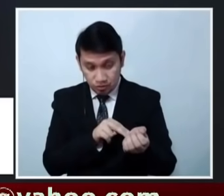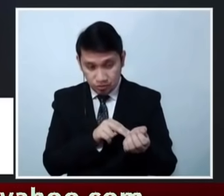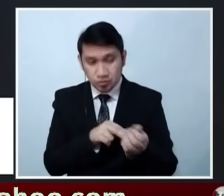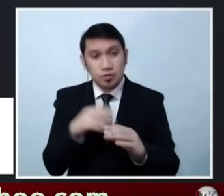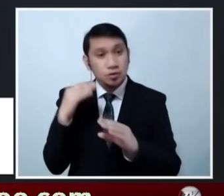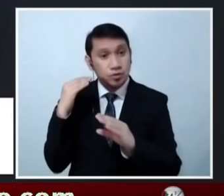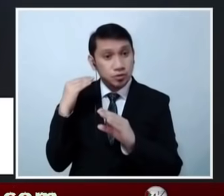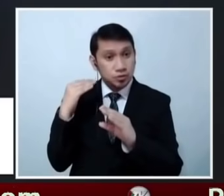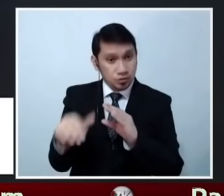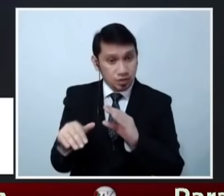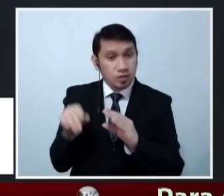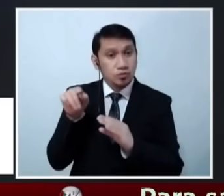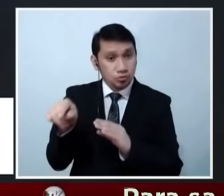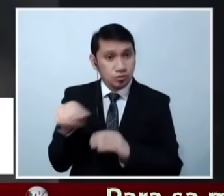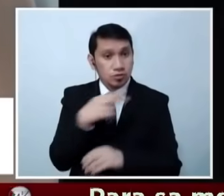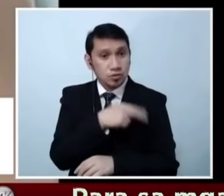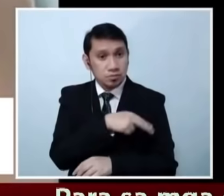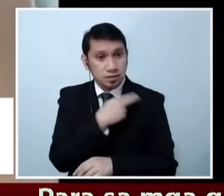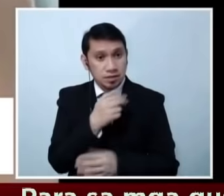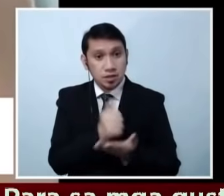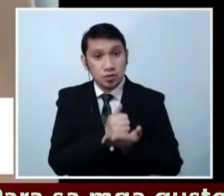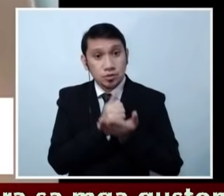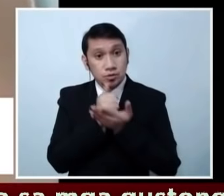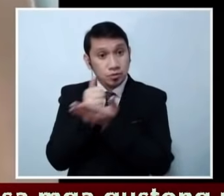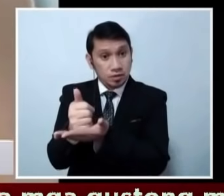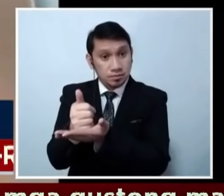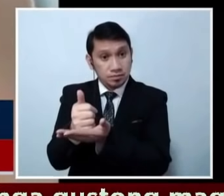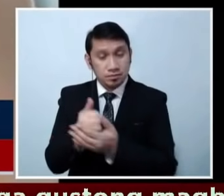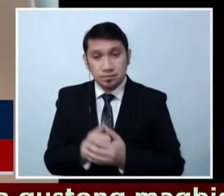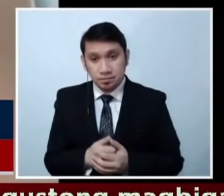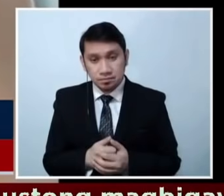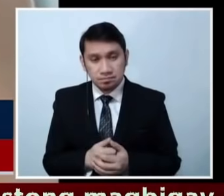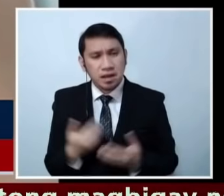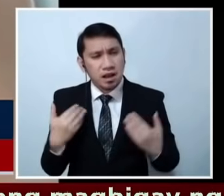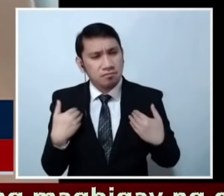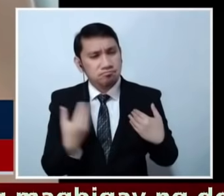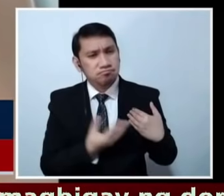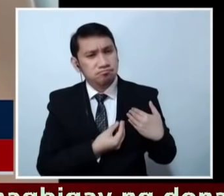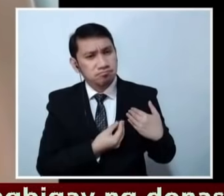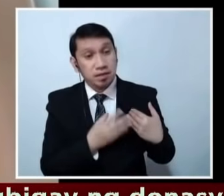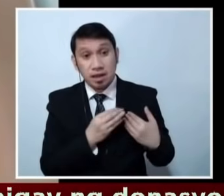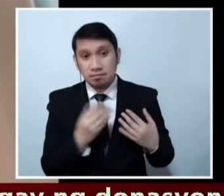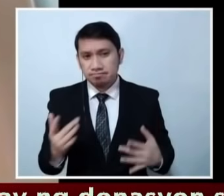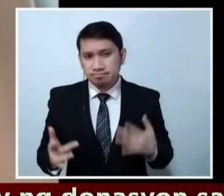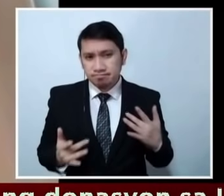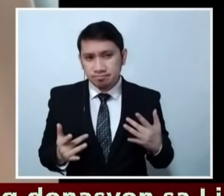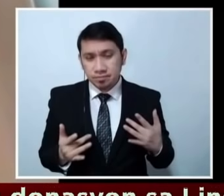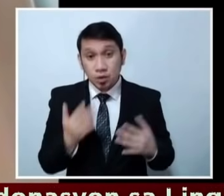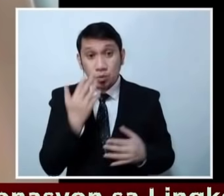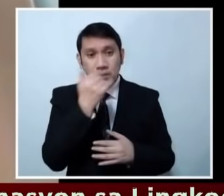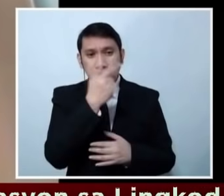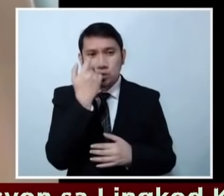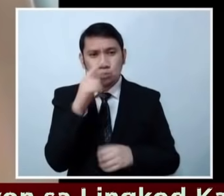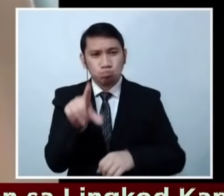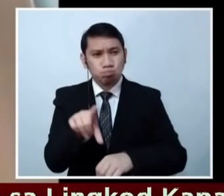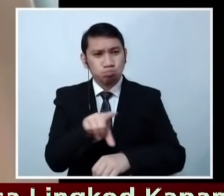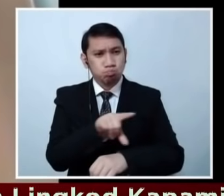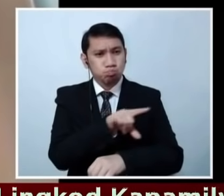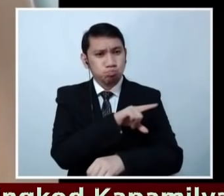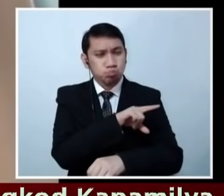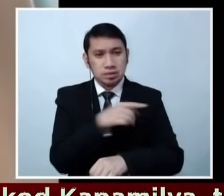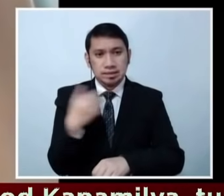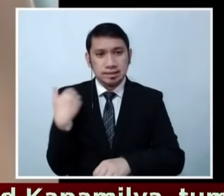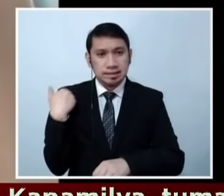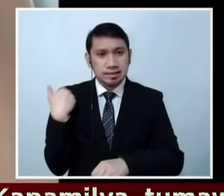Region 5 para tumulong. Naghalo po yung takot at excitement kasi po medyo matagal na din po na hindi po